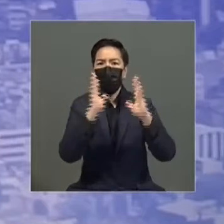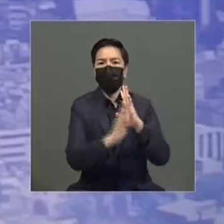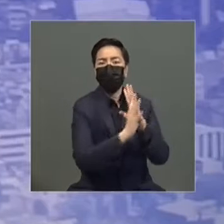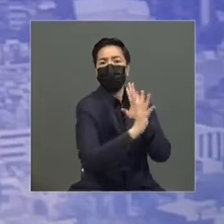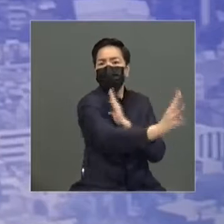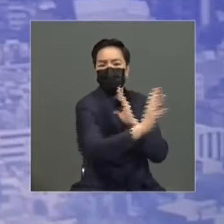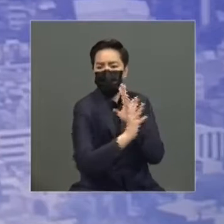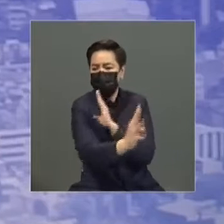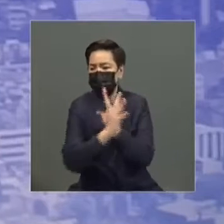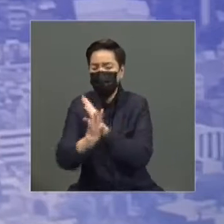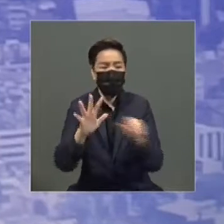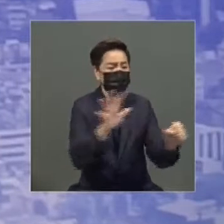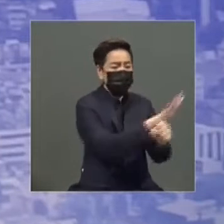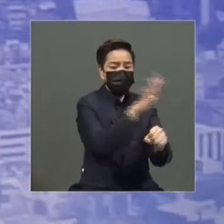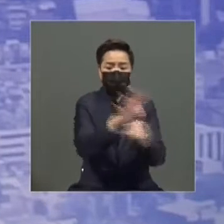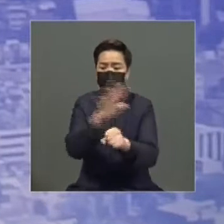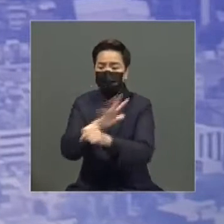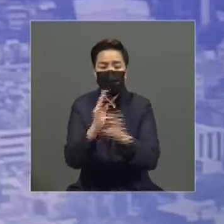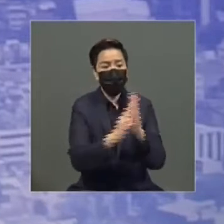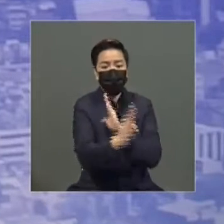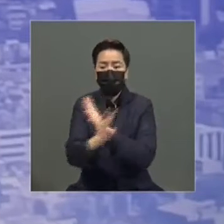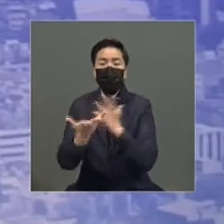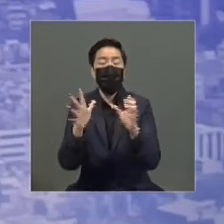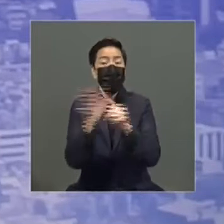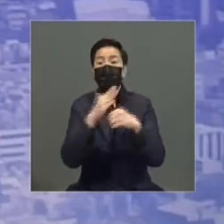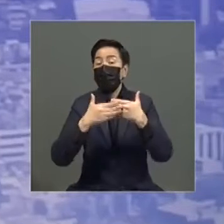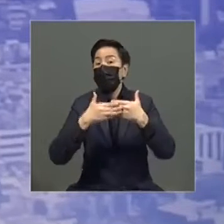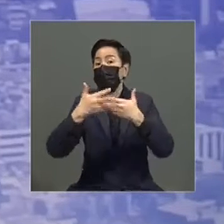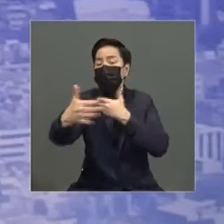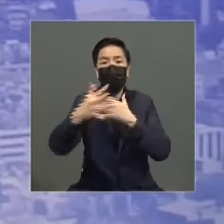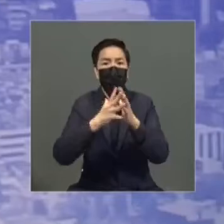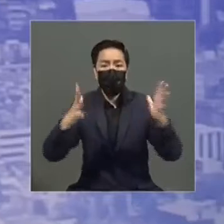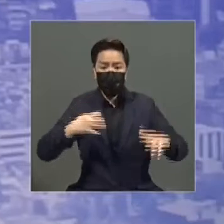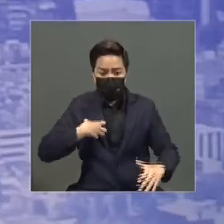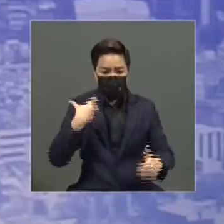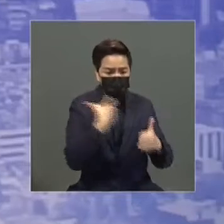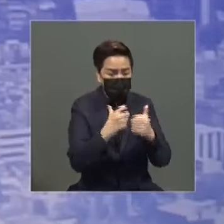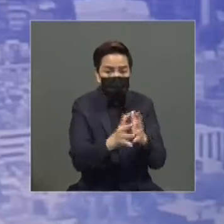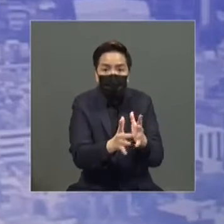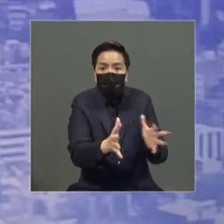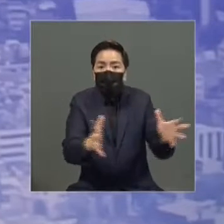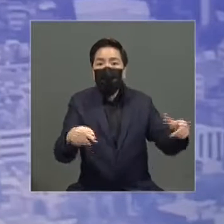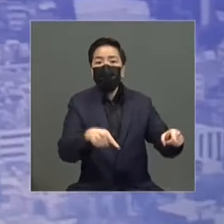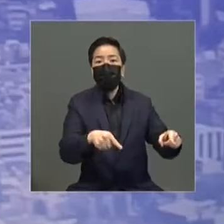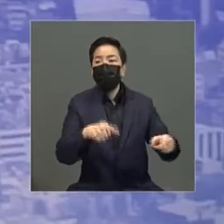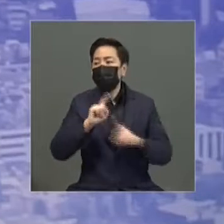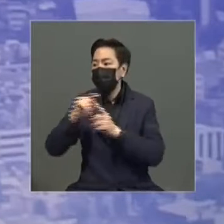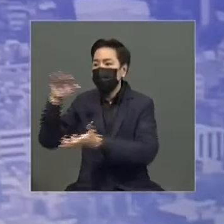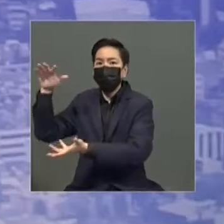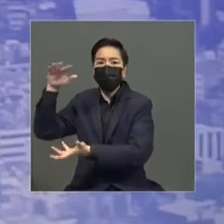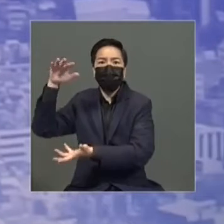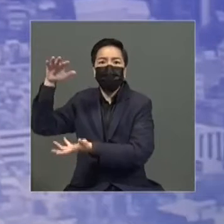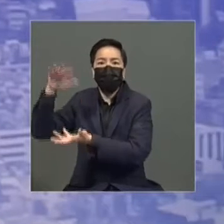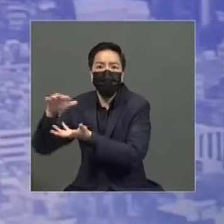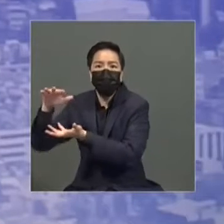วจองเต็มทั้งหมดนะครับแล้วก็ล้นกว่าที่จะมีการซัพพลายหรือการ